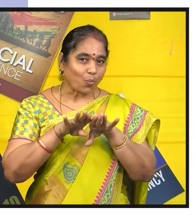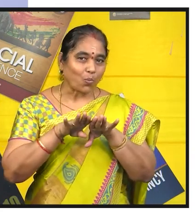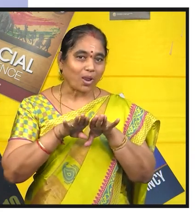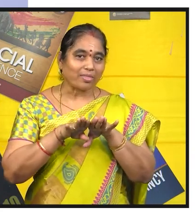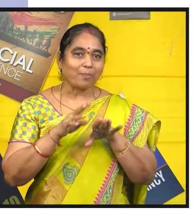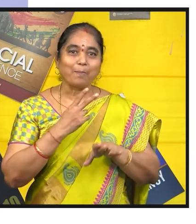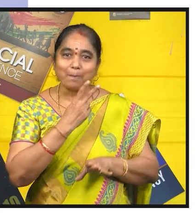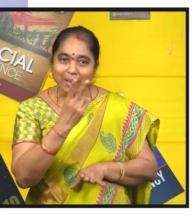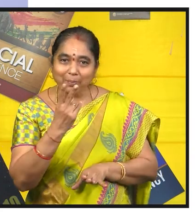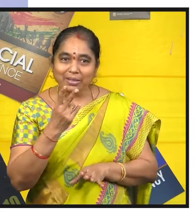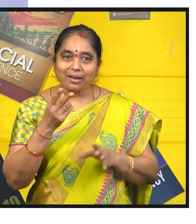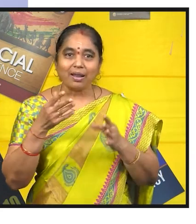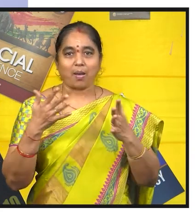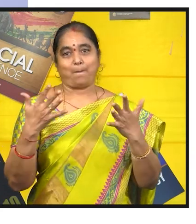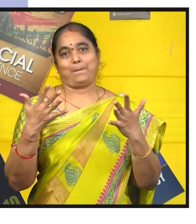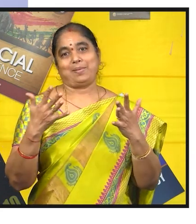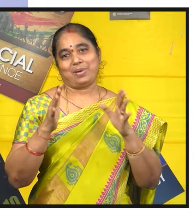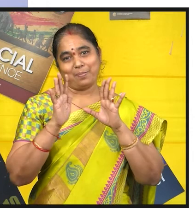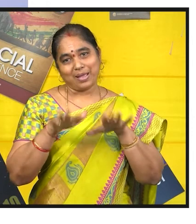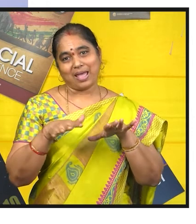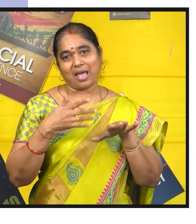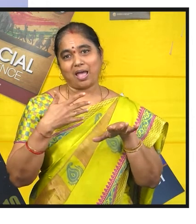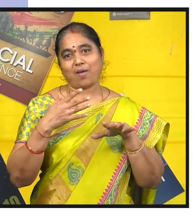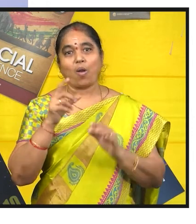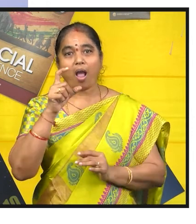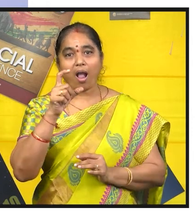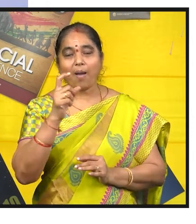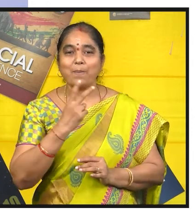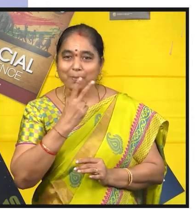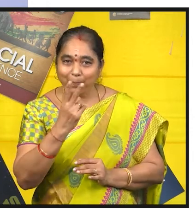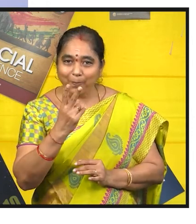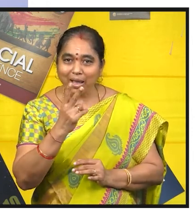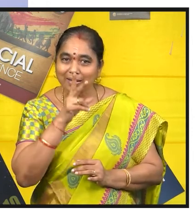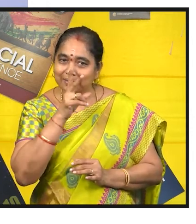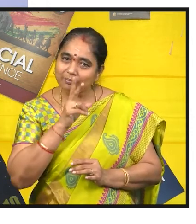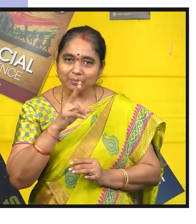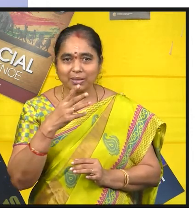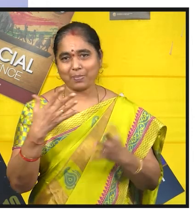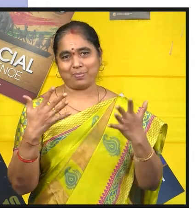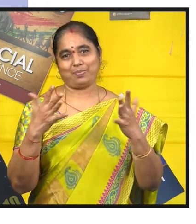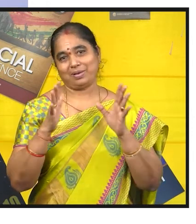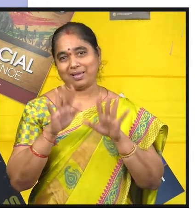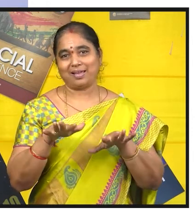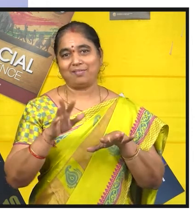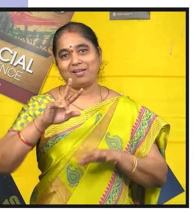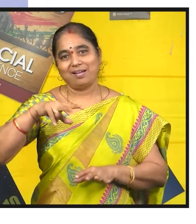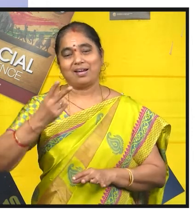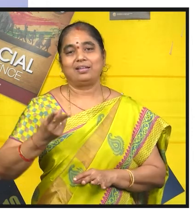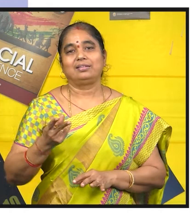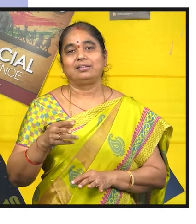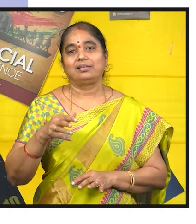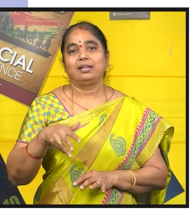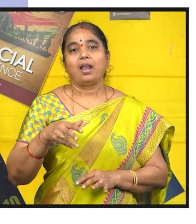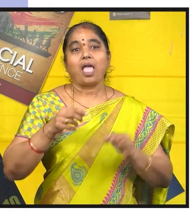தங்கம் எப்படி இருக்குது? பார்க்கறதற்கு பளபளப்பாக இருக்கிறது. காப்பரை பார்க்குறோம், பளபளப்பாக இருக்கிறது. அதே போல் அடுத்தது